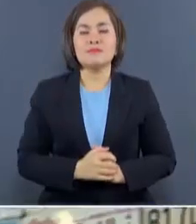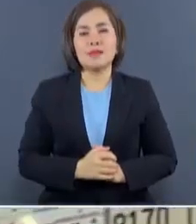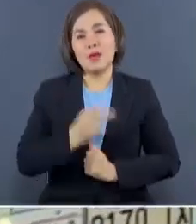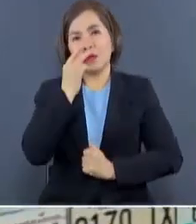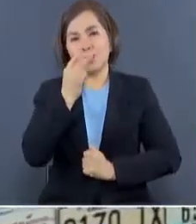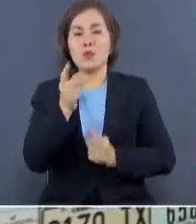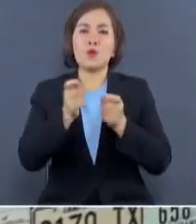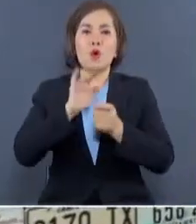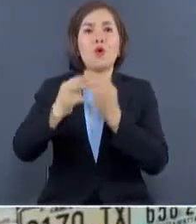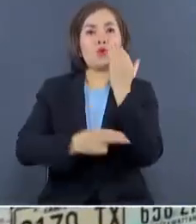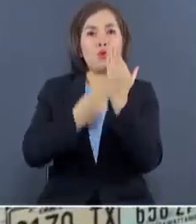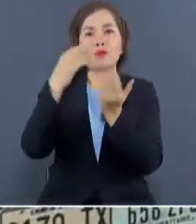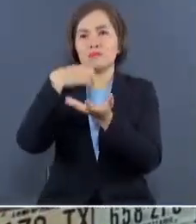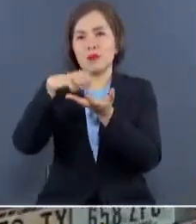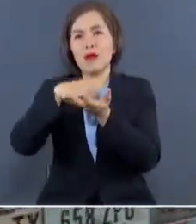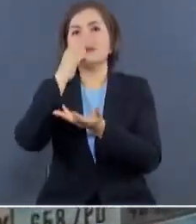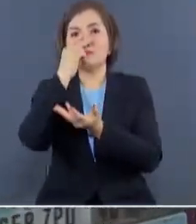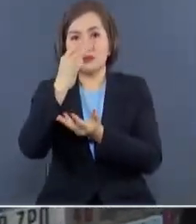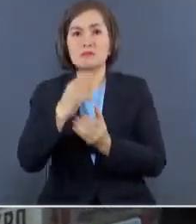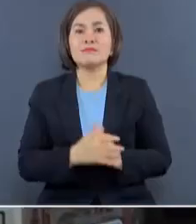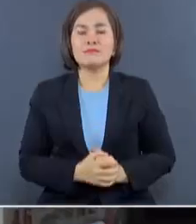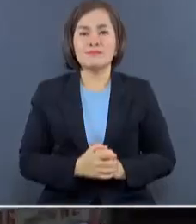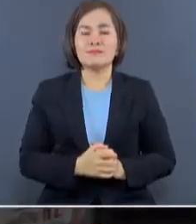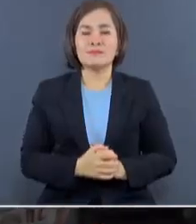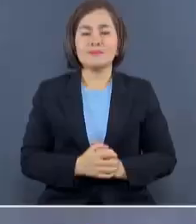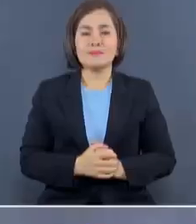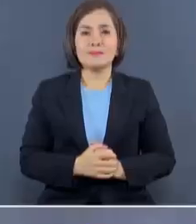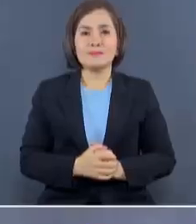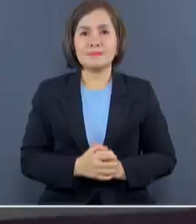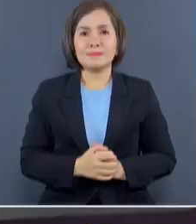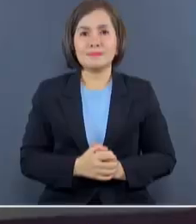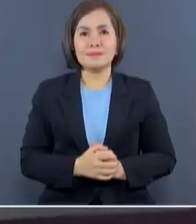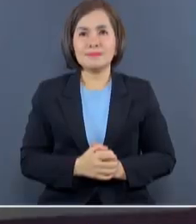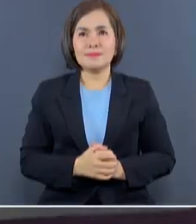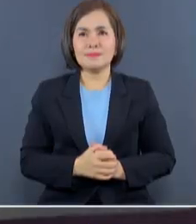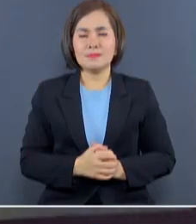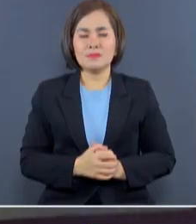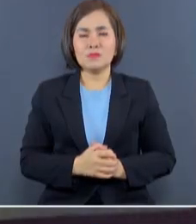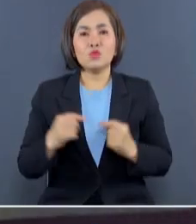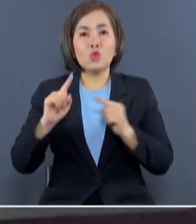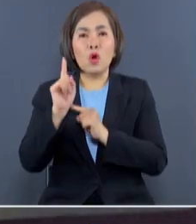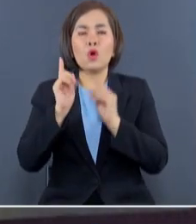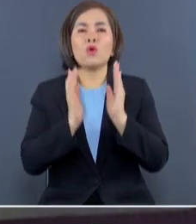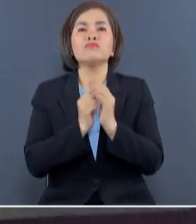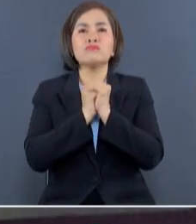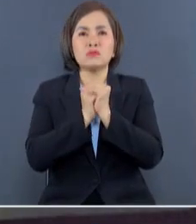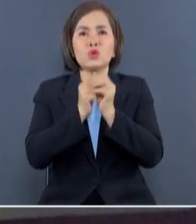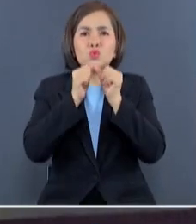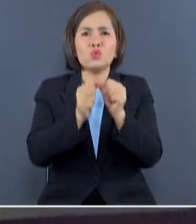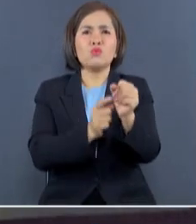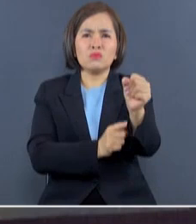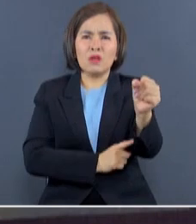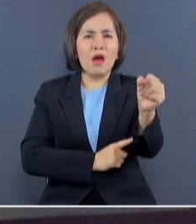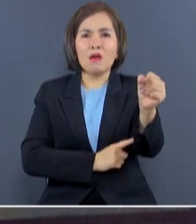ฟังเสียงของผู้จัดการโรงแรมแห่งนี้ครับกราราดโฮเทลแบงกอกครับ เนเจอร์ของจีนเนี่ยเขาไม่ได้อยู่นานขนาด